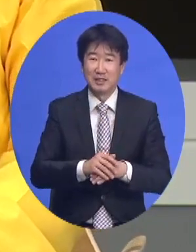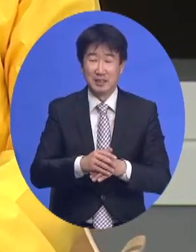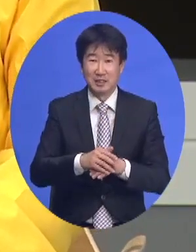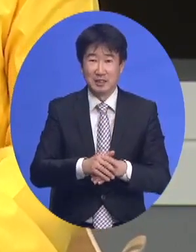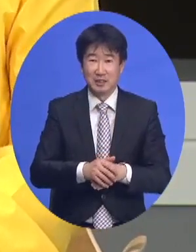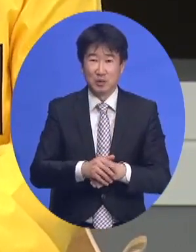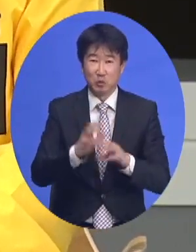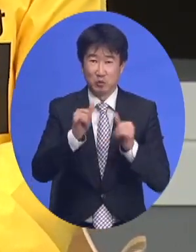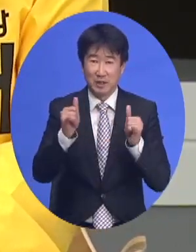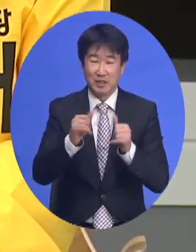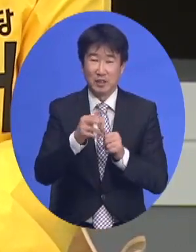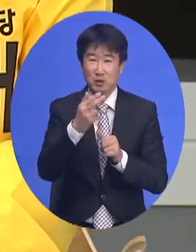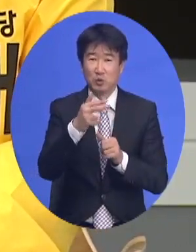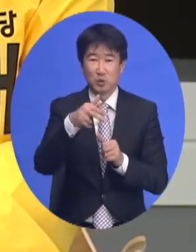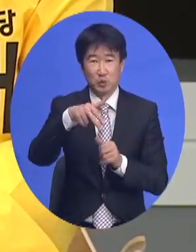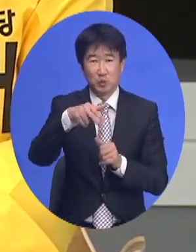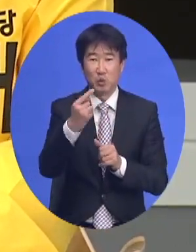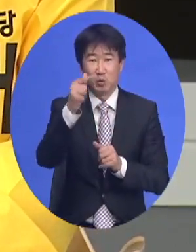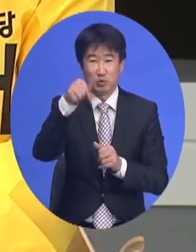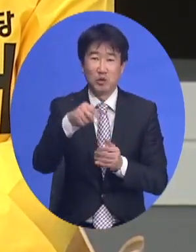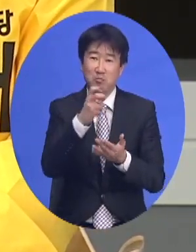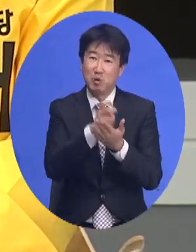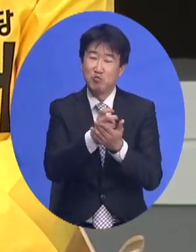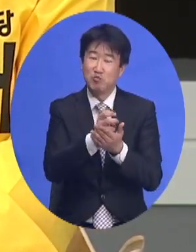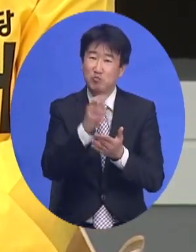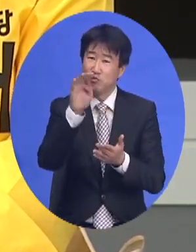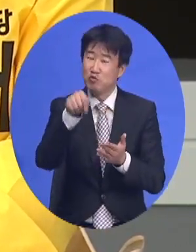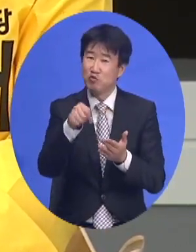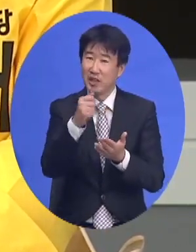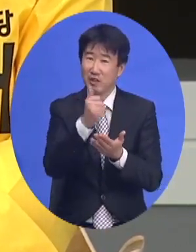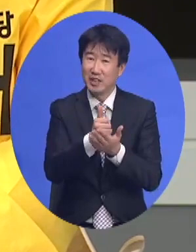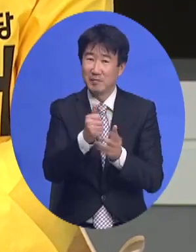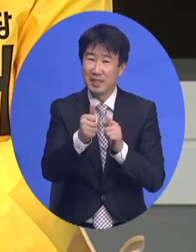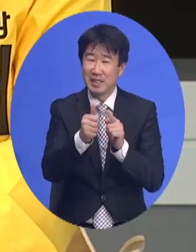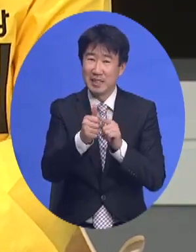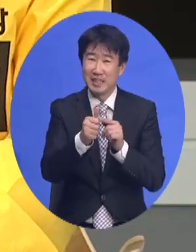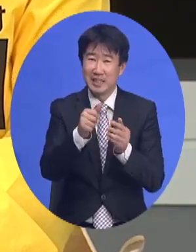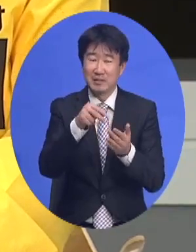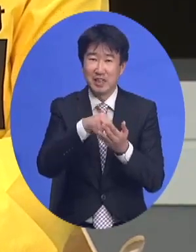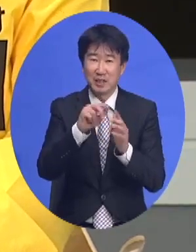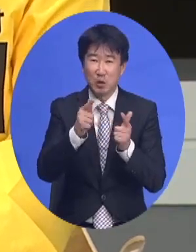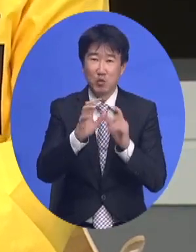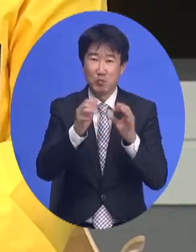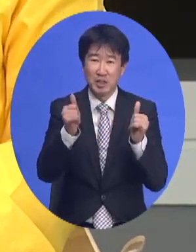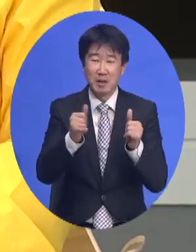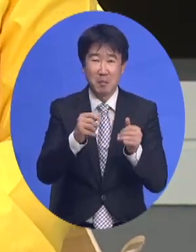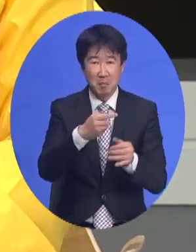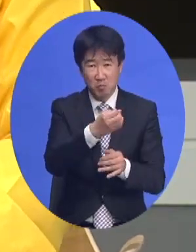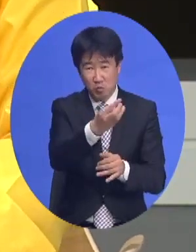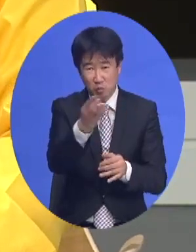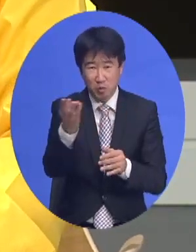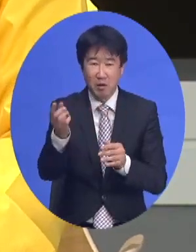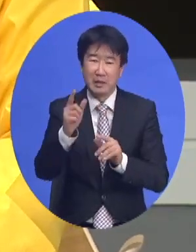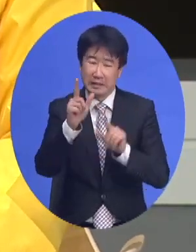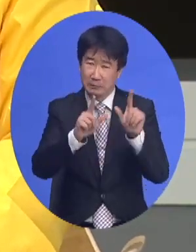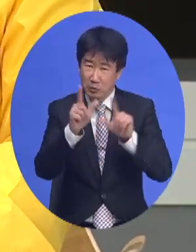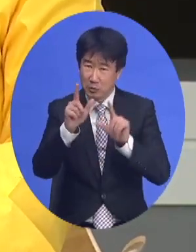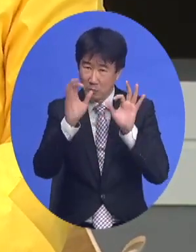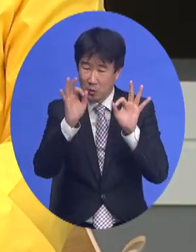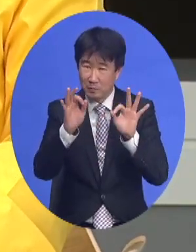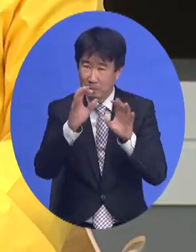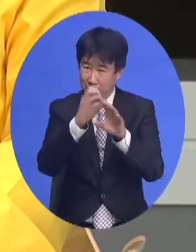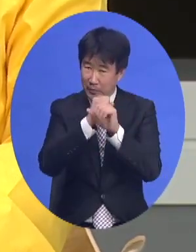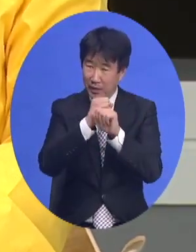국민들이 조국의 전 법무부 장관에 대한 그 입장이 아니라 국민들의 정서가 그랬기 때문에